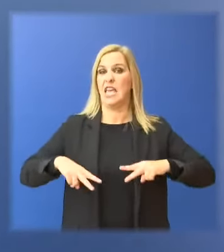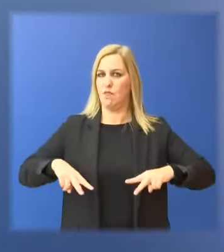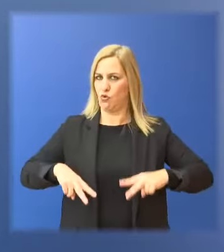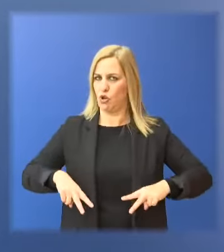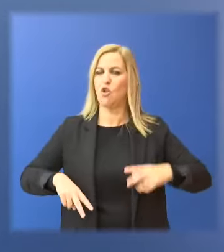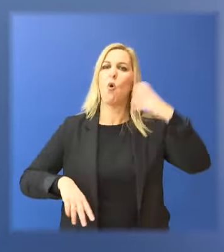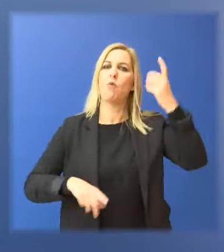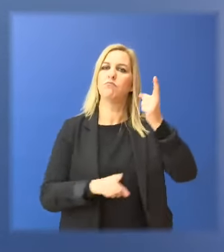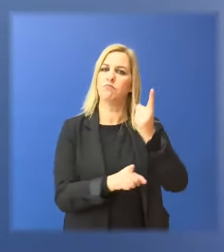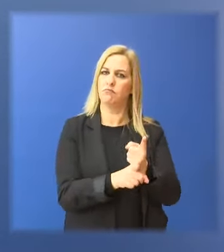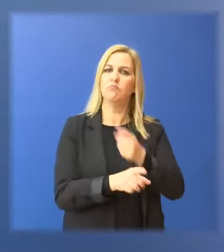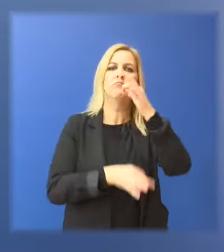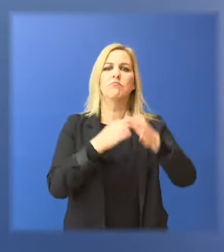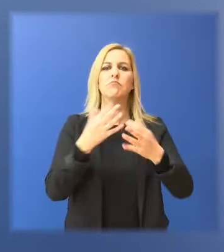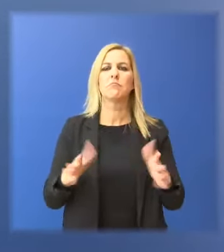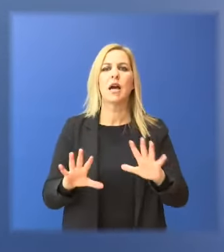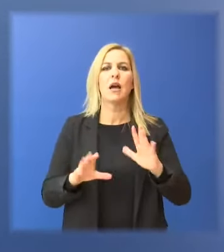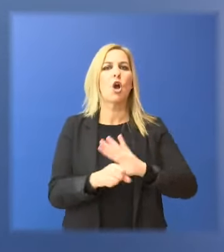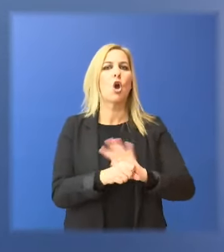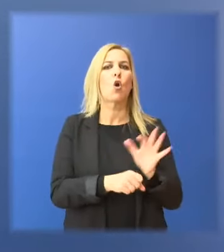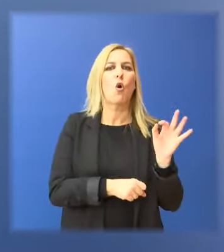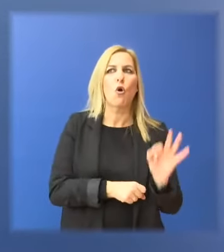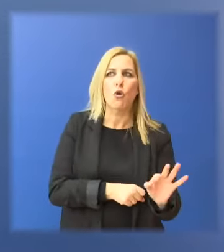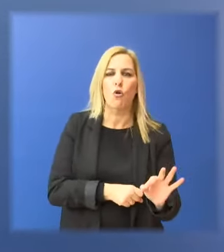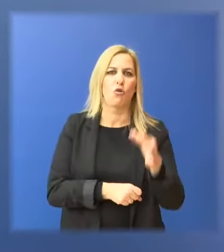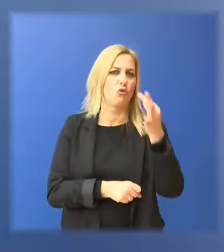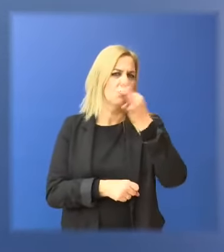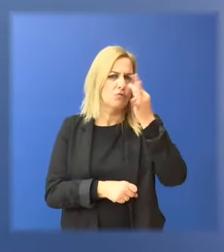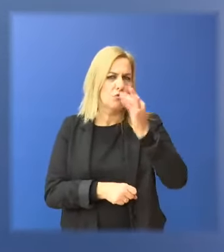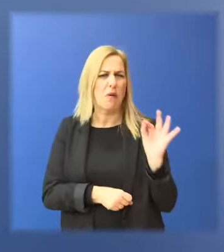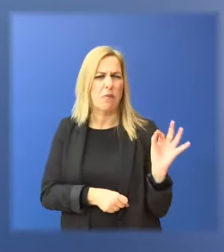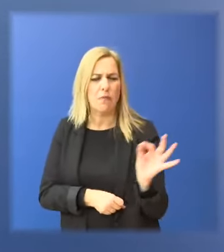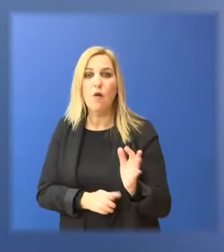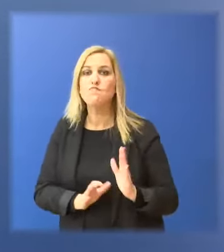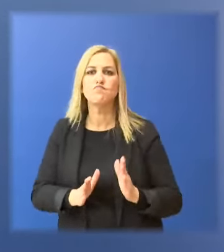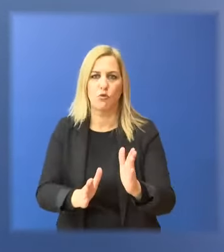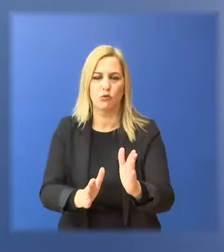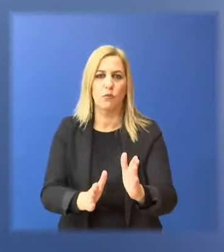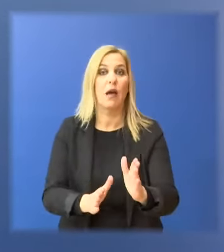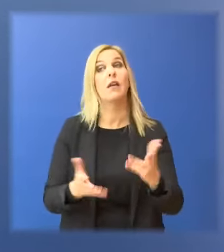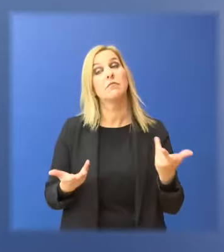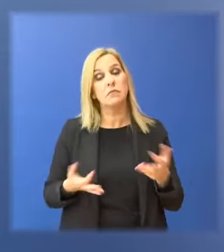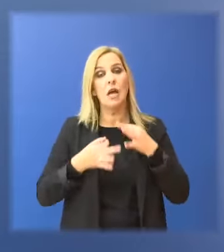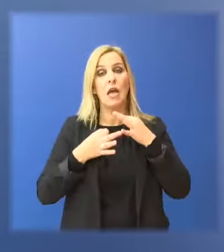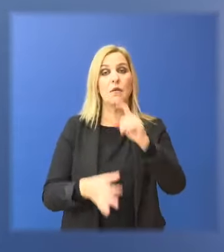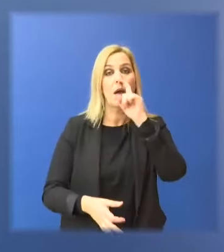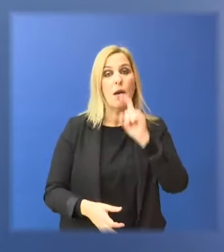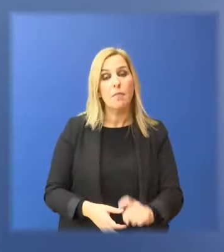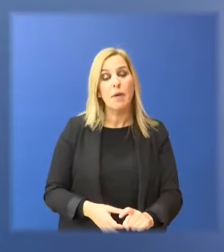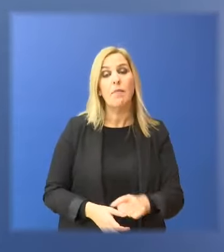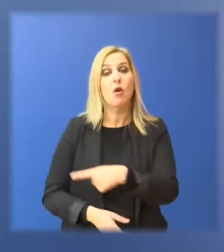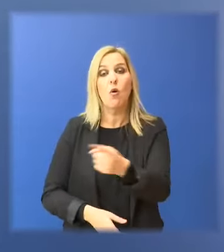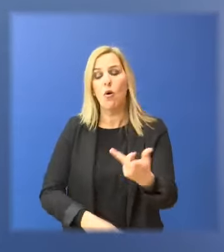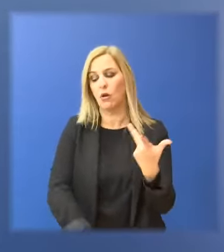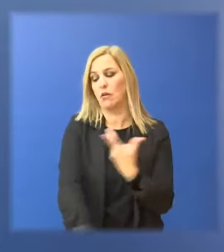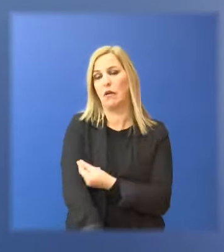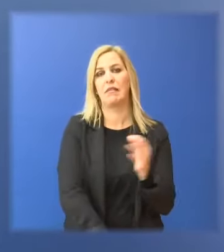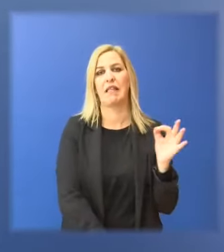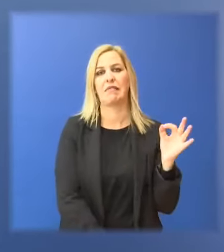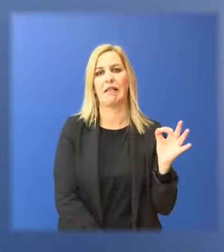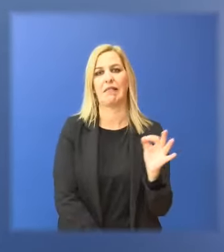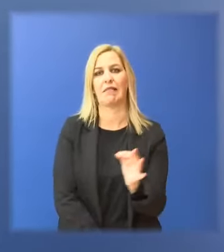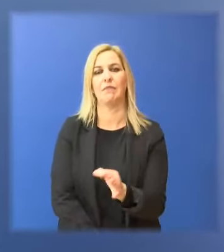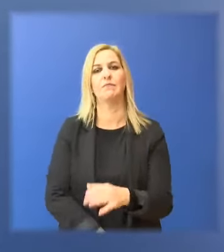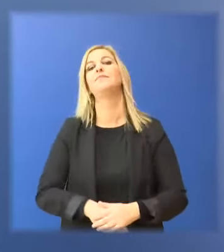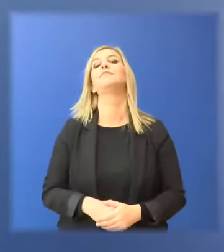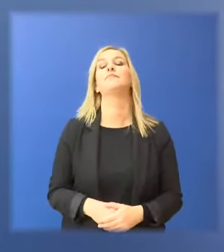επιστήμονες αναφέρθηκαν στην πορεία του COVID και των λοιπών λοιμώξεων του αναπνευστικού, τονίζοντας την αναγκαιότητα του τακτικού εμβολιασμού. Θα συνεχιστεί